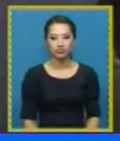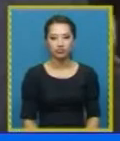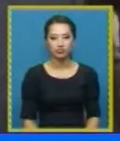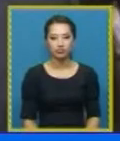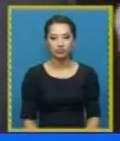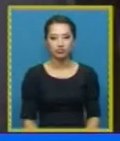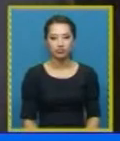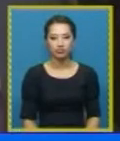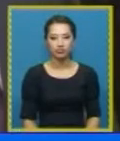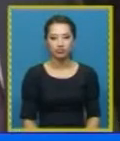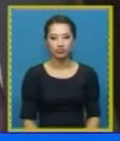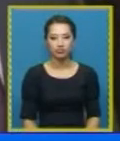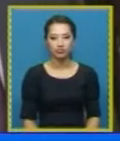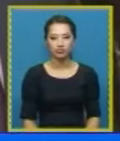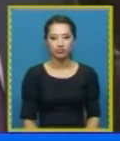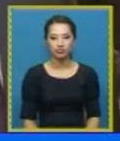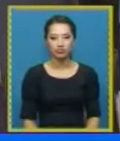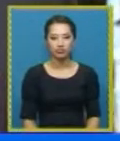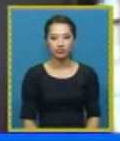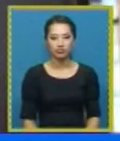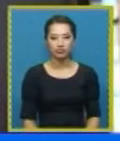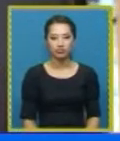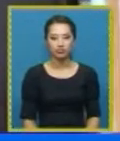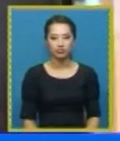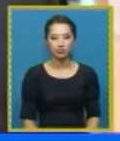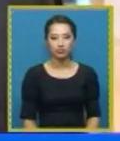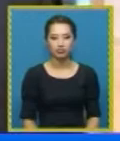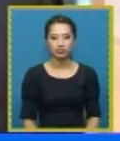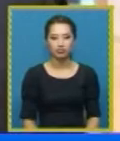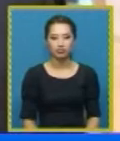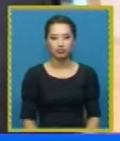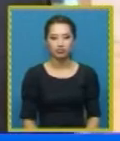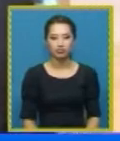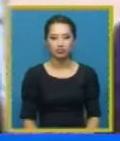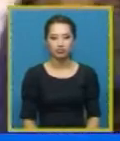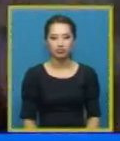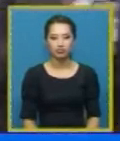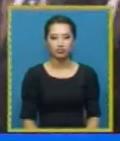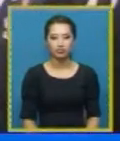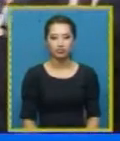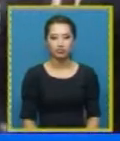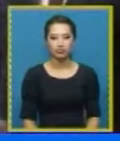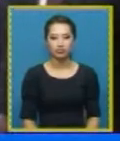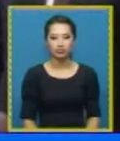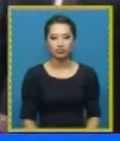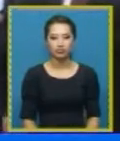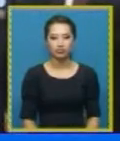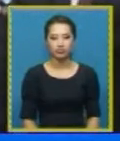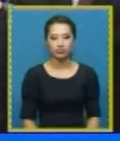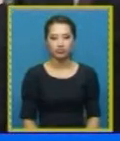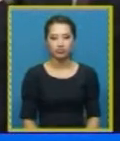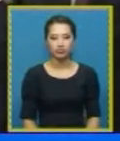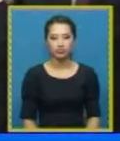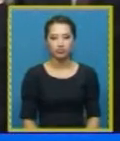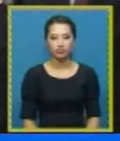үйлер, өзіңіз өткенде айттыңыз, тек қана мынандай ғимараттар емес, соған қосымша тұрғын үй орындарын болу керек дедіңіз. Бүгінгі таңда міне